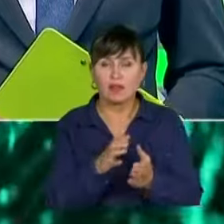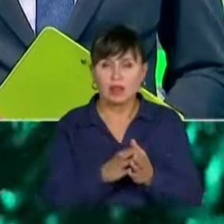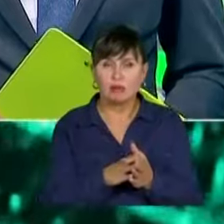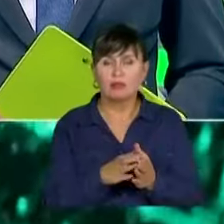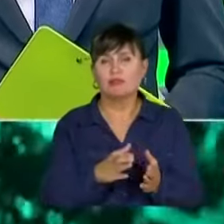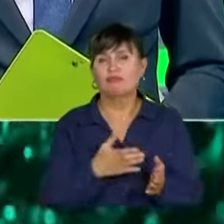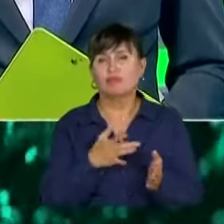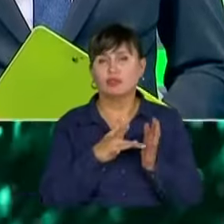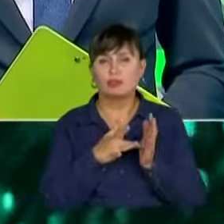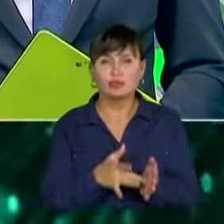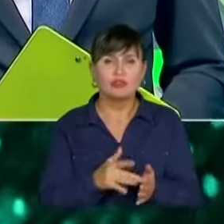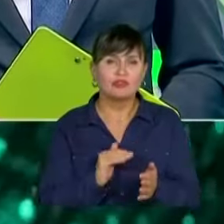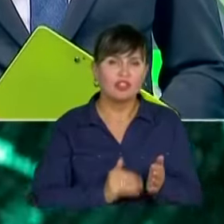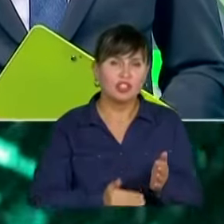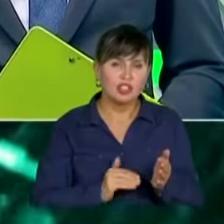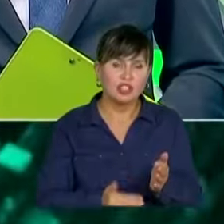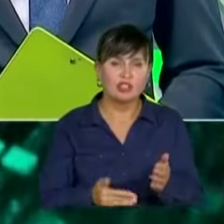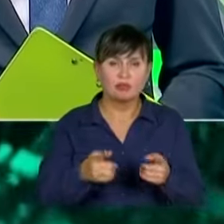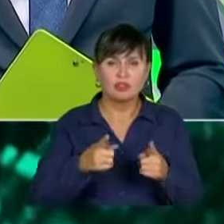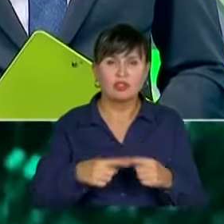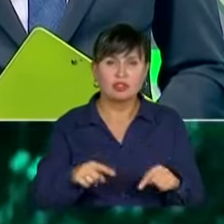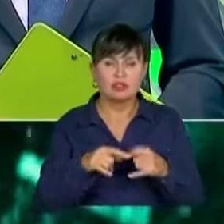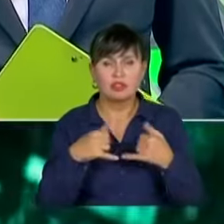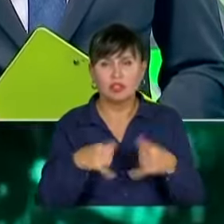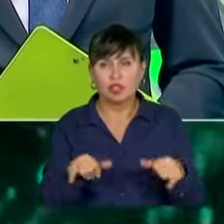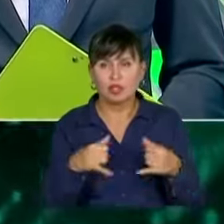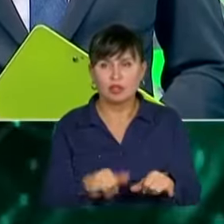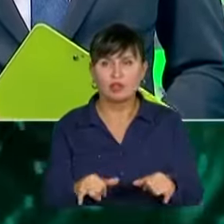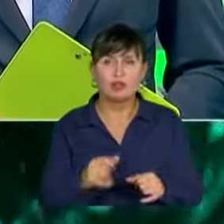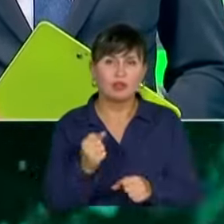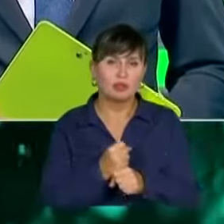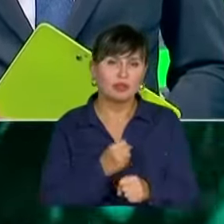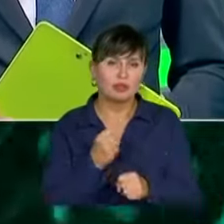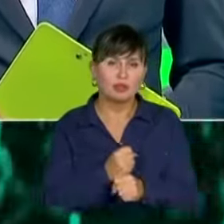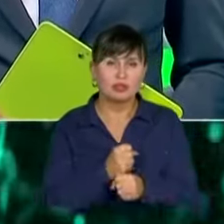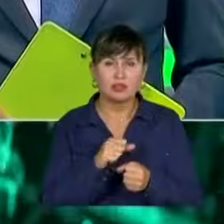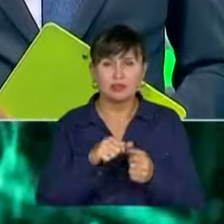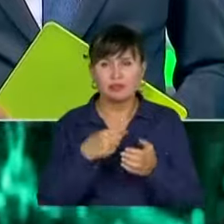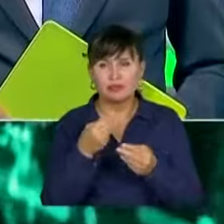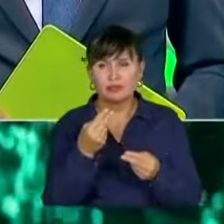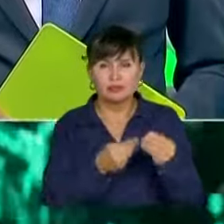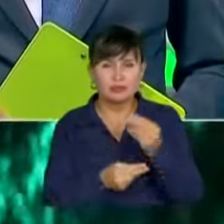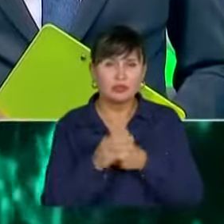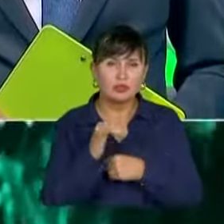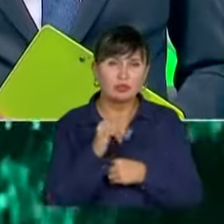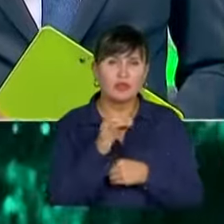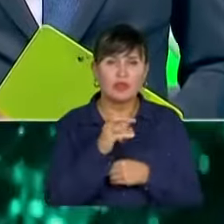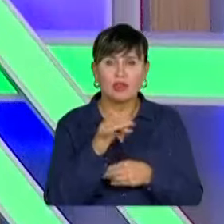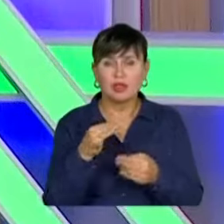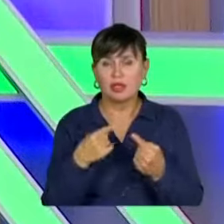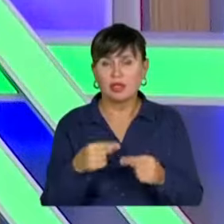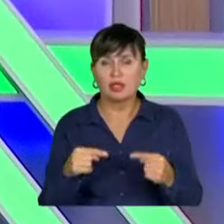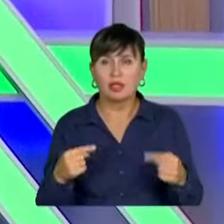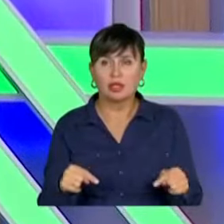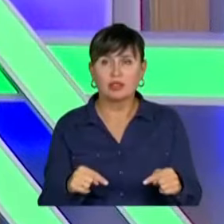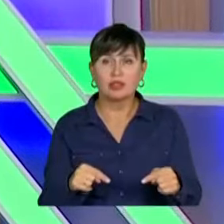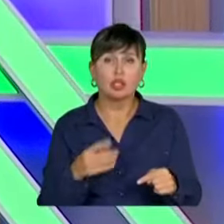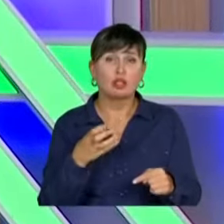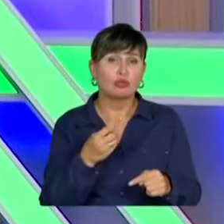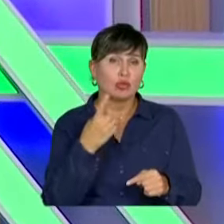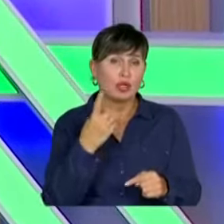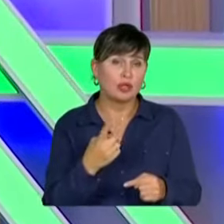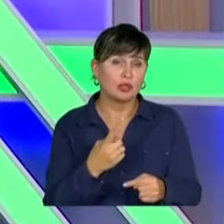аэропорты, туристические фирмы, заведения общепита, производители сувенирной продукции и многие другие. Приведу еще